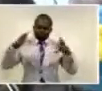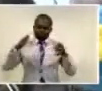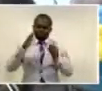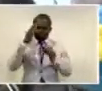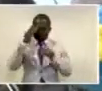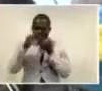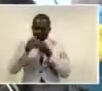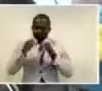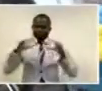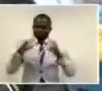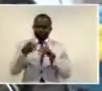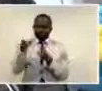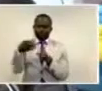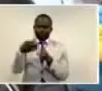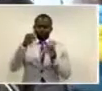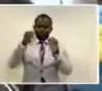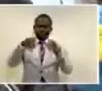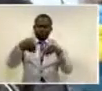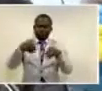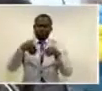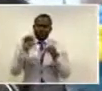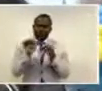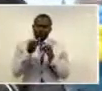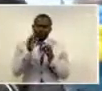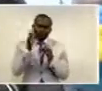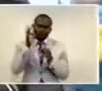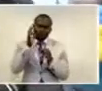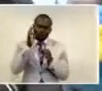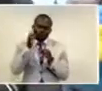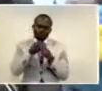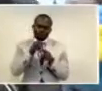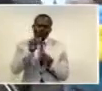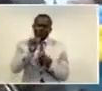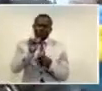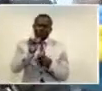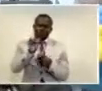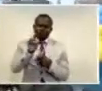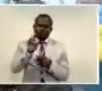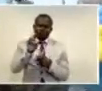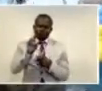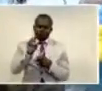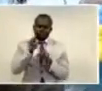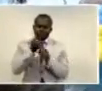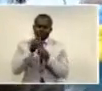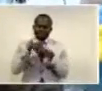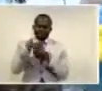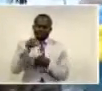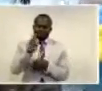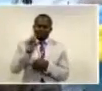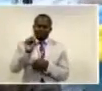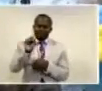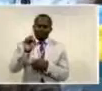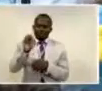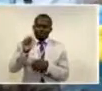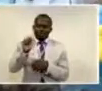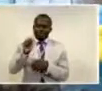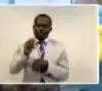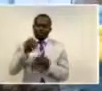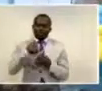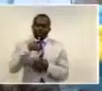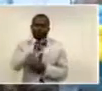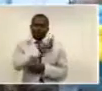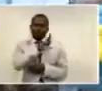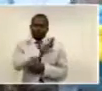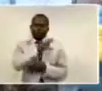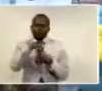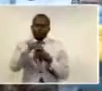hamwe dushinga koperative y'abahinzi b'imboga n'imbuto yitwa Kayidu ikora mu murenge wa Busasamana nyuma y'ibyo ngibyo tugira amahirwe